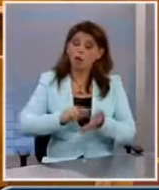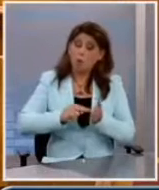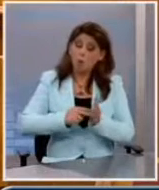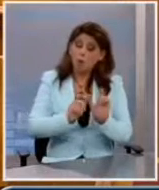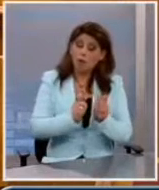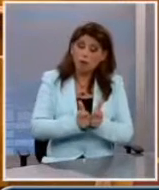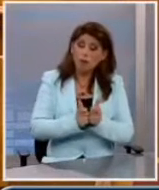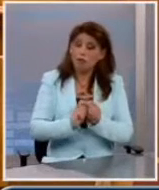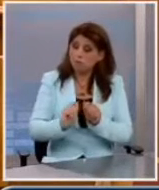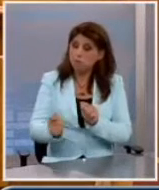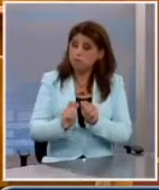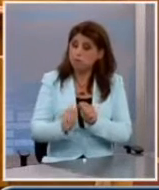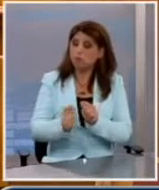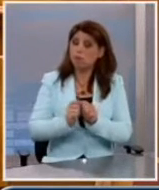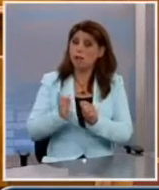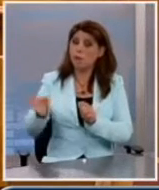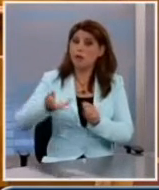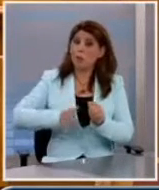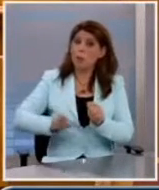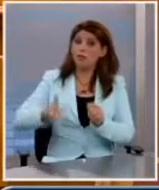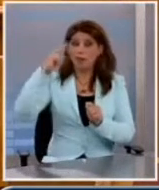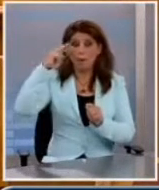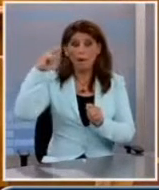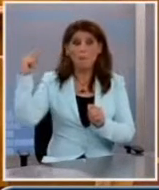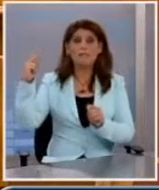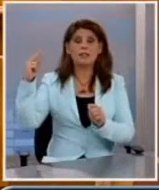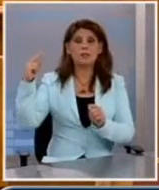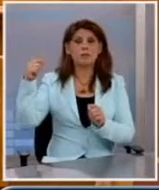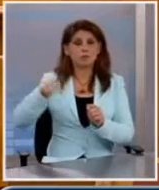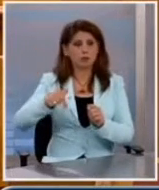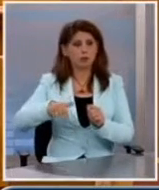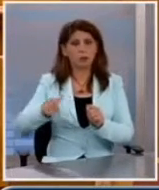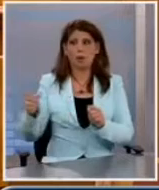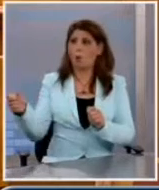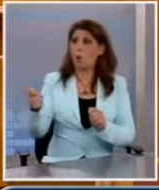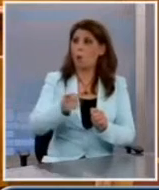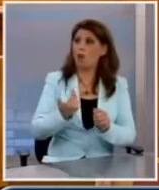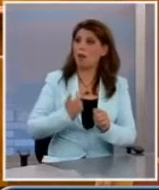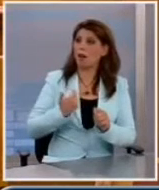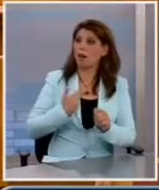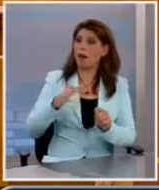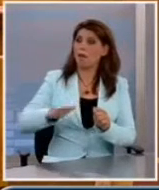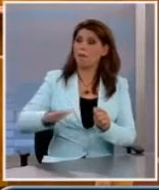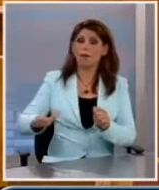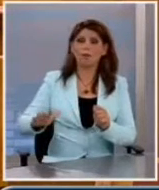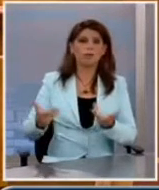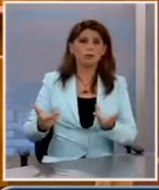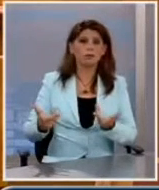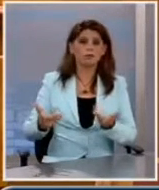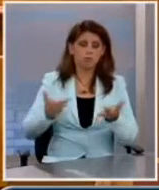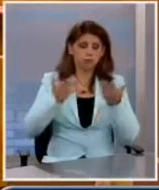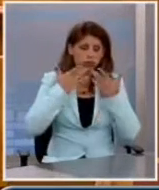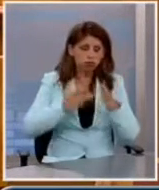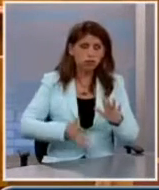σήμερα αυτοί οι άνθρωποι, αντί να προσφέρουν τις υπηρεσίες τους στην πατρίδα, έχουν πάρει το ονοματιό τους